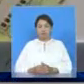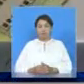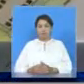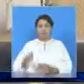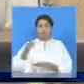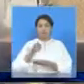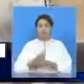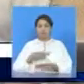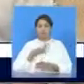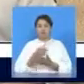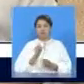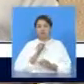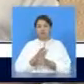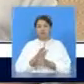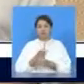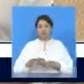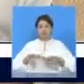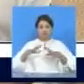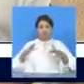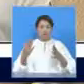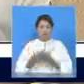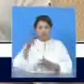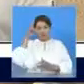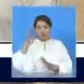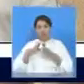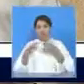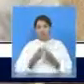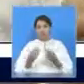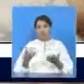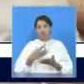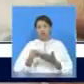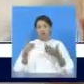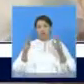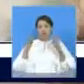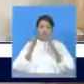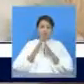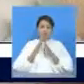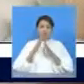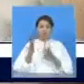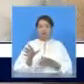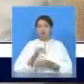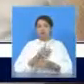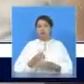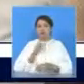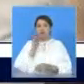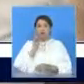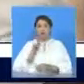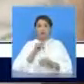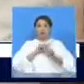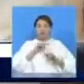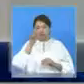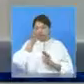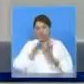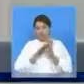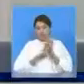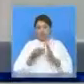Глава государства ставит задачу, чтобы как можно больше казахстанских семей обрели крышу над головой. Созданы все условия для этого. Работают